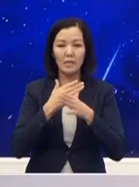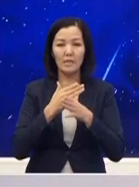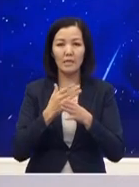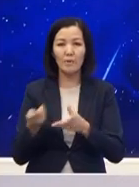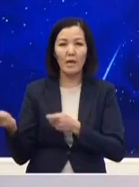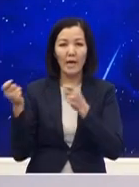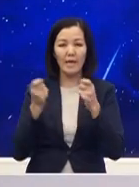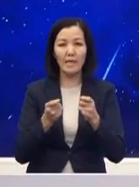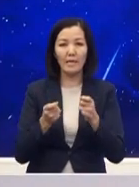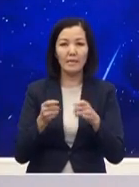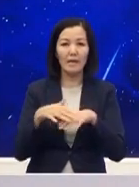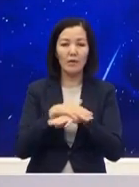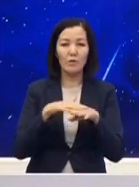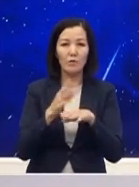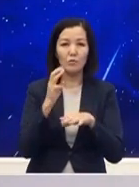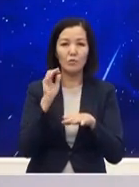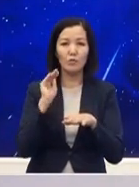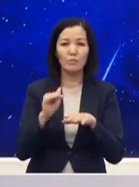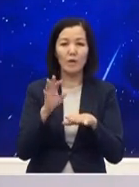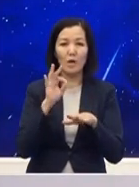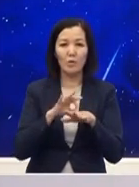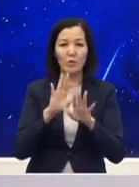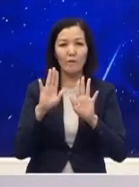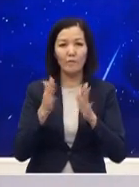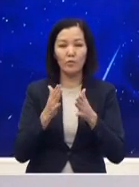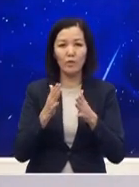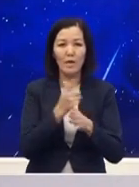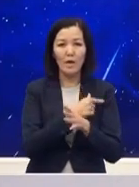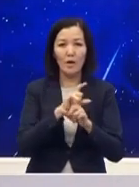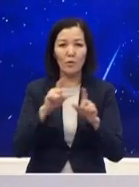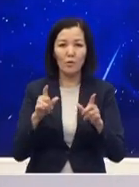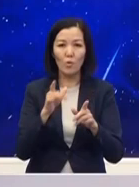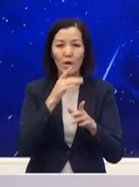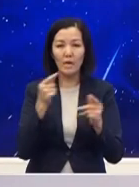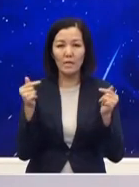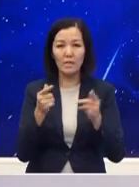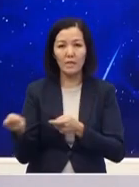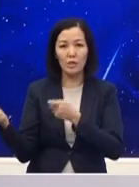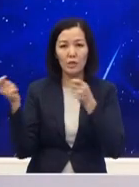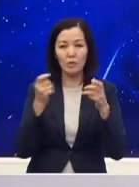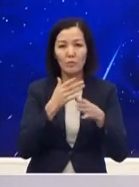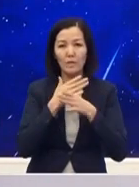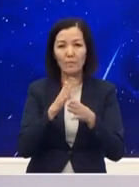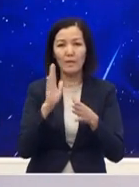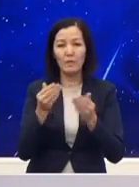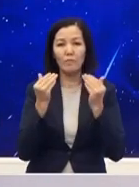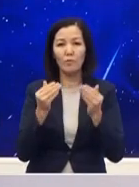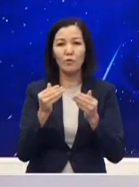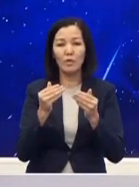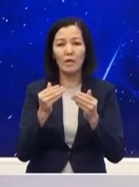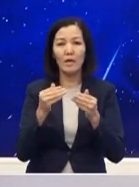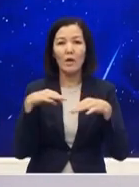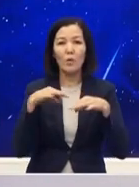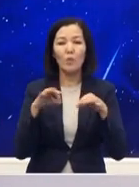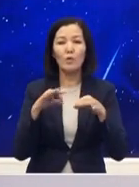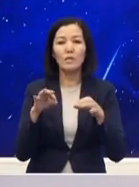халқы 300 мыңнан асатын аймақ тұрғындарының сырқаттанған жағдайда емханаға уақытылы жеткізілуіне ықпал етеді. Бүгінде көліктер